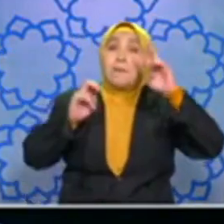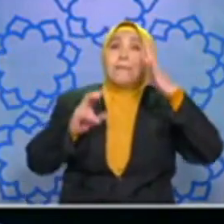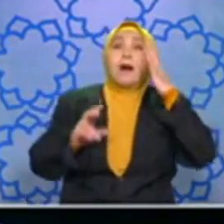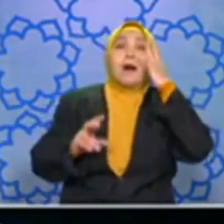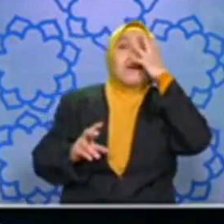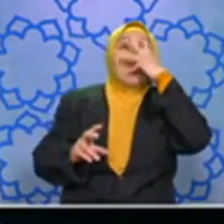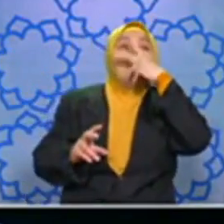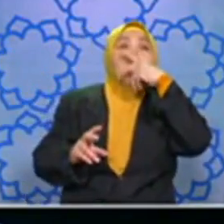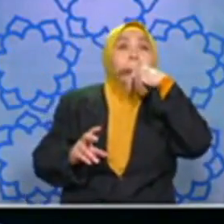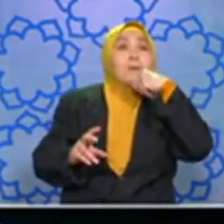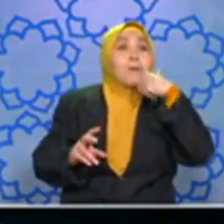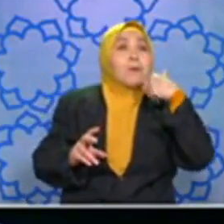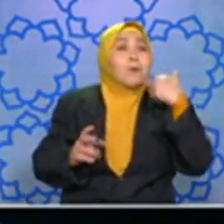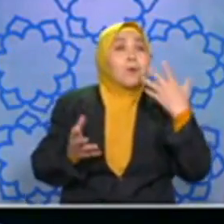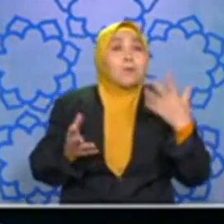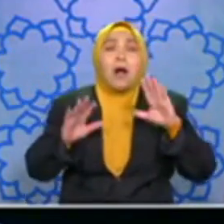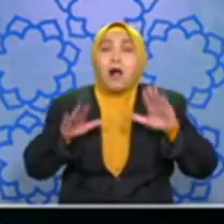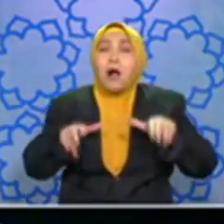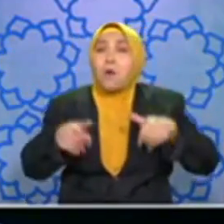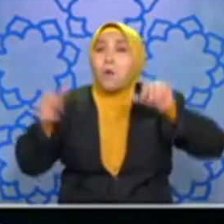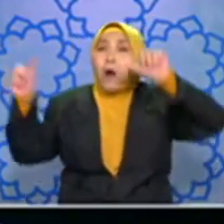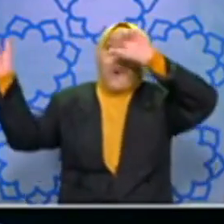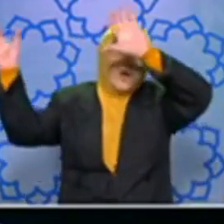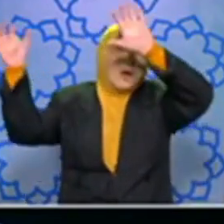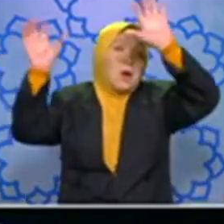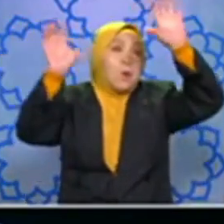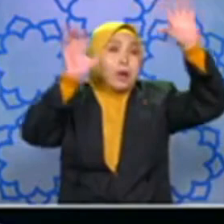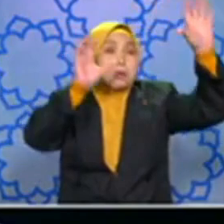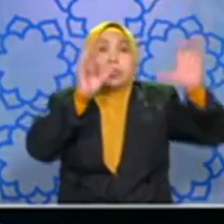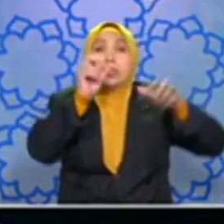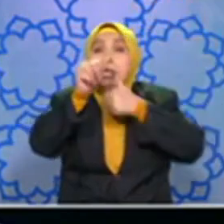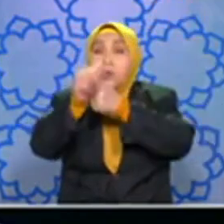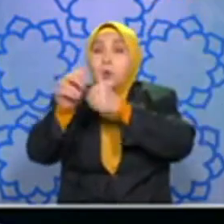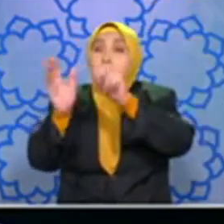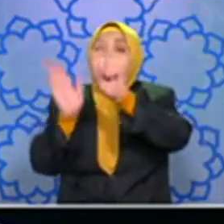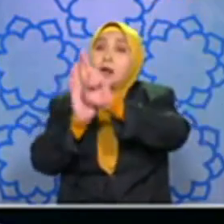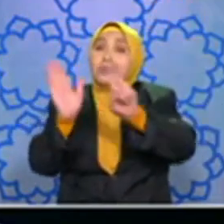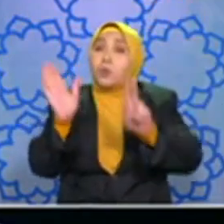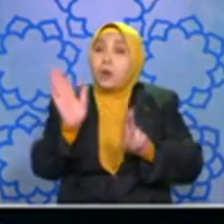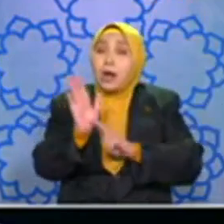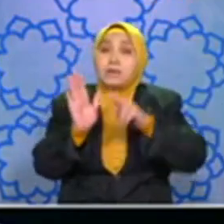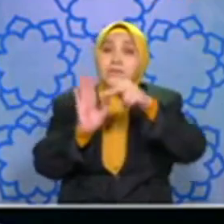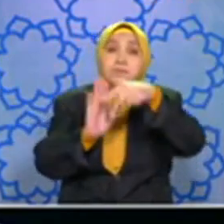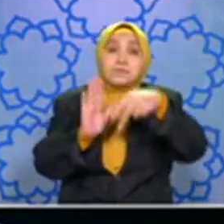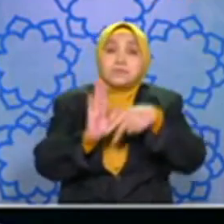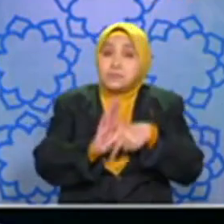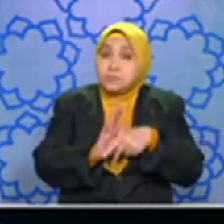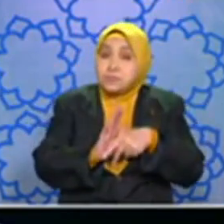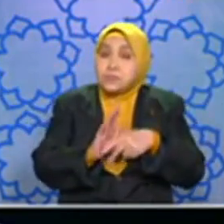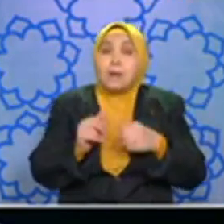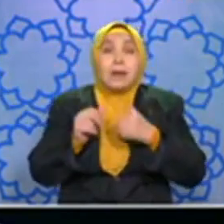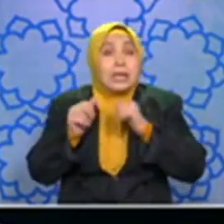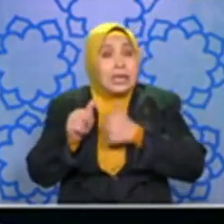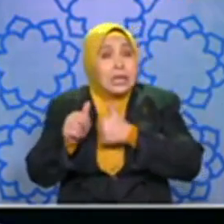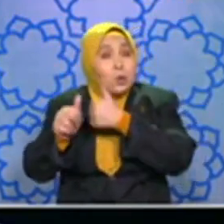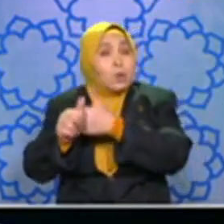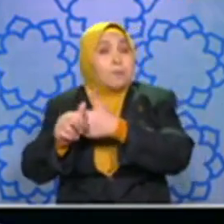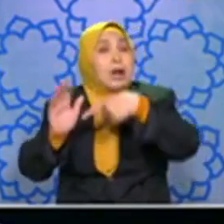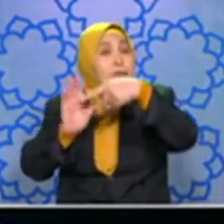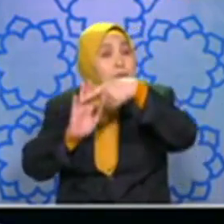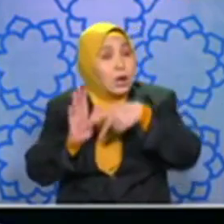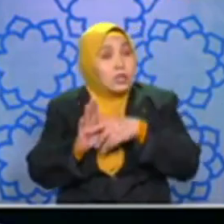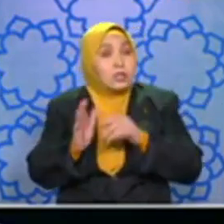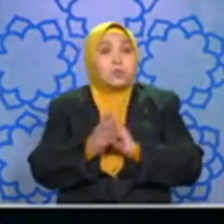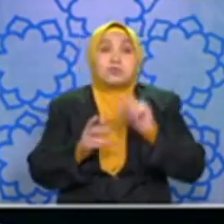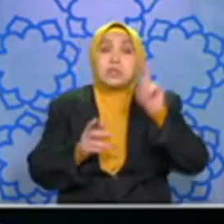kecantikan bagaimana awan-awan ini mengikut peraturan ya. Dan bila ikut peraturan itu, itu salah satu daripada